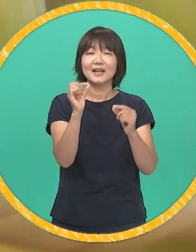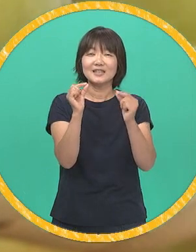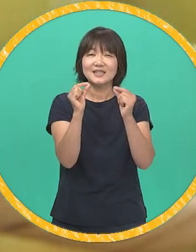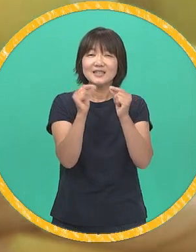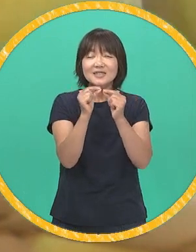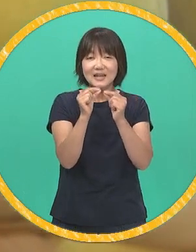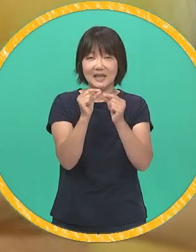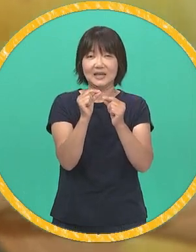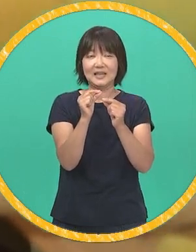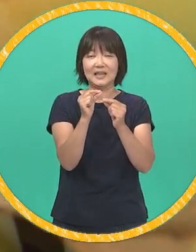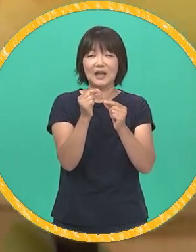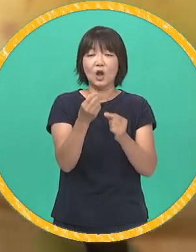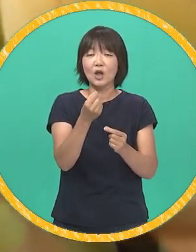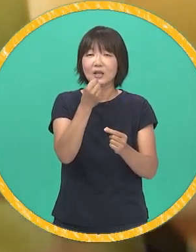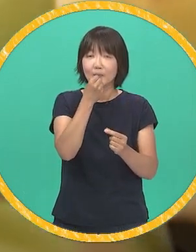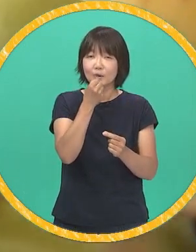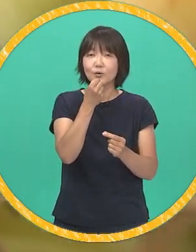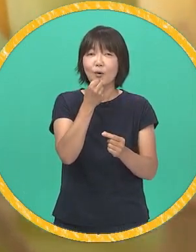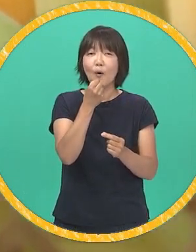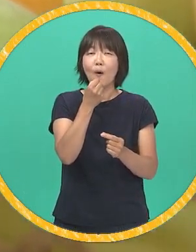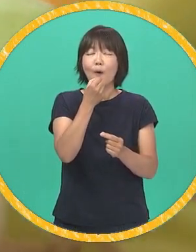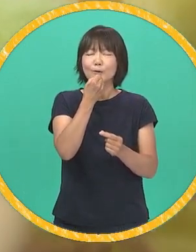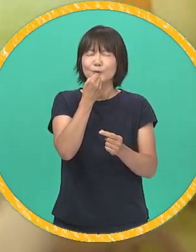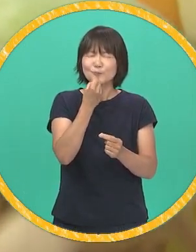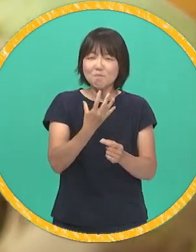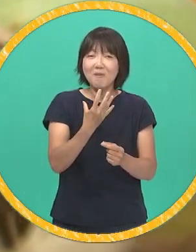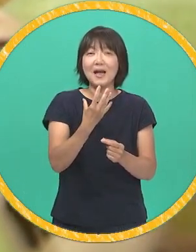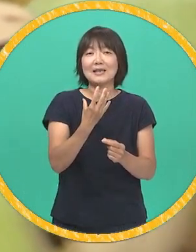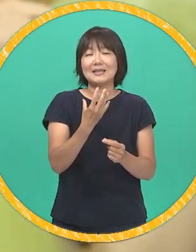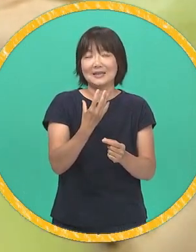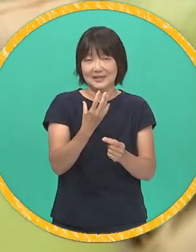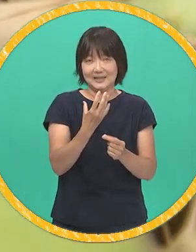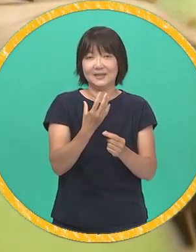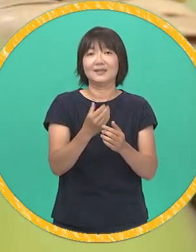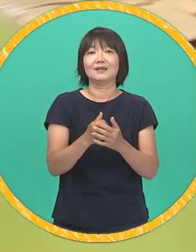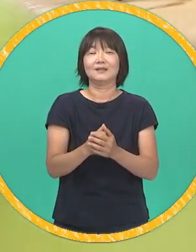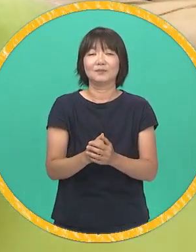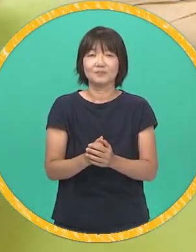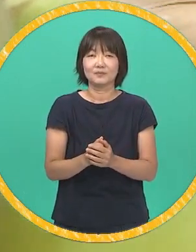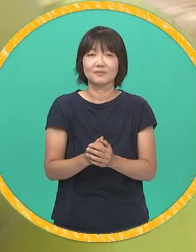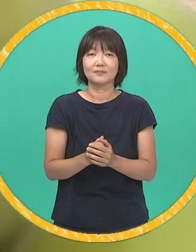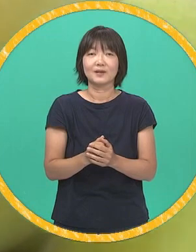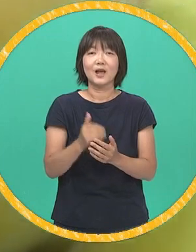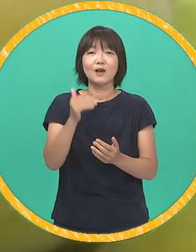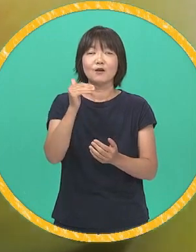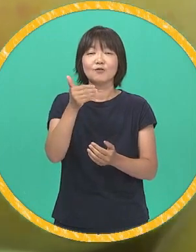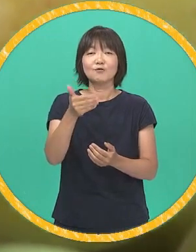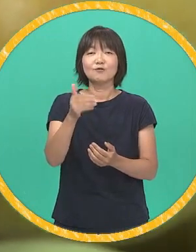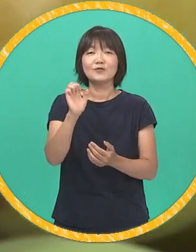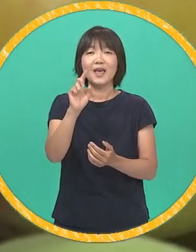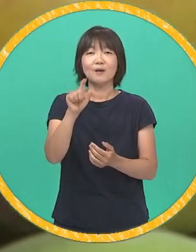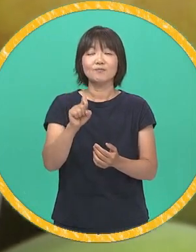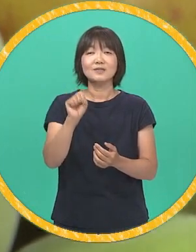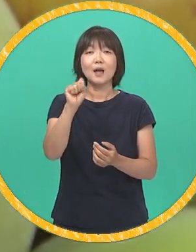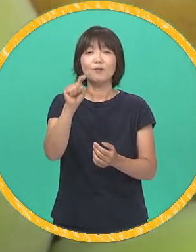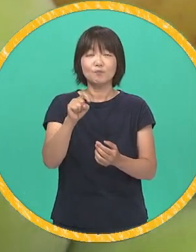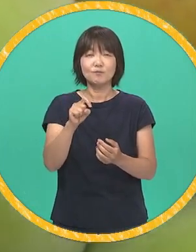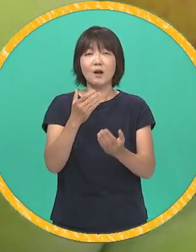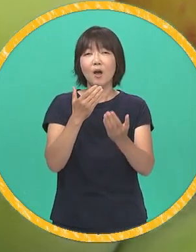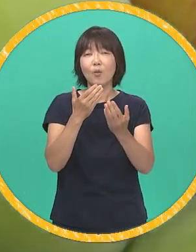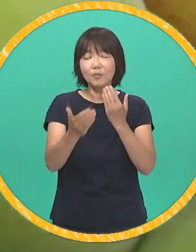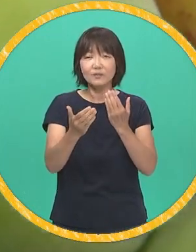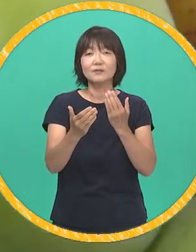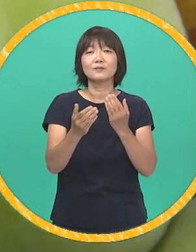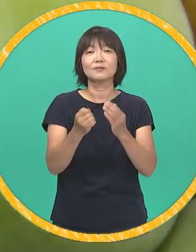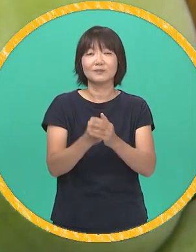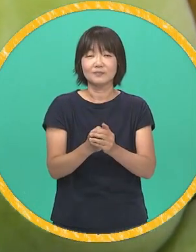て食べたときにはやはり凄く酸っぱい新宮スーパー9 a 3の濃度がとても高い種類な